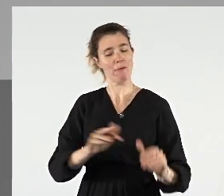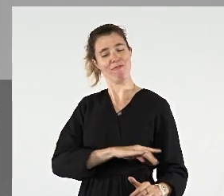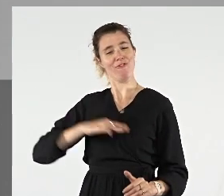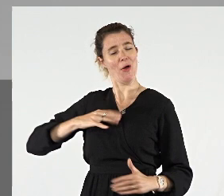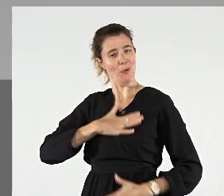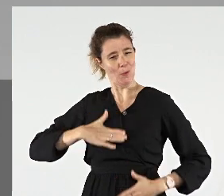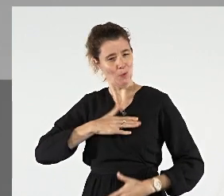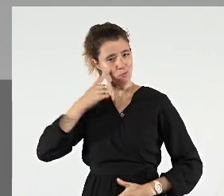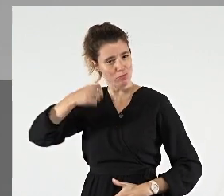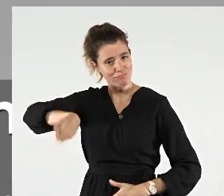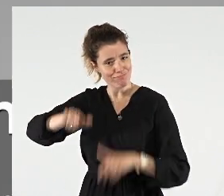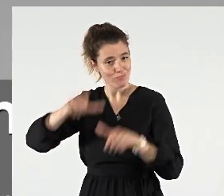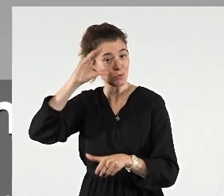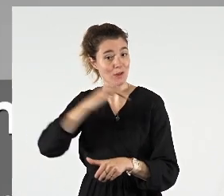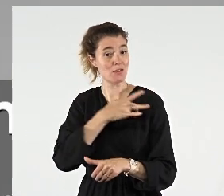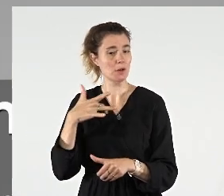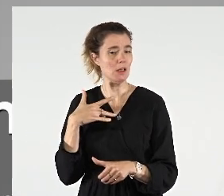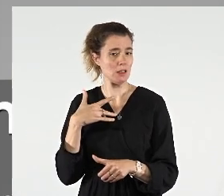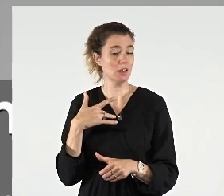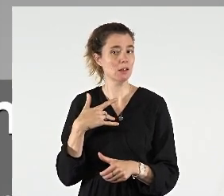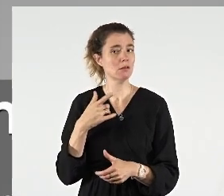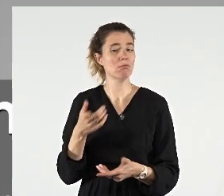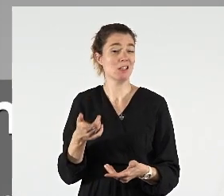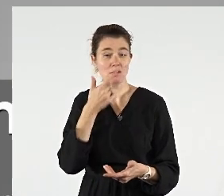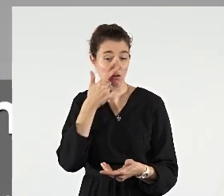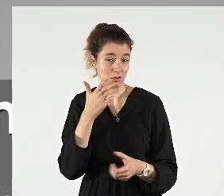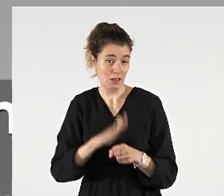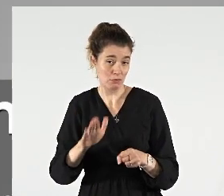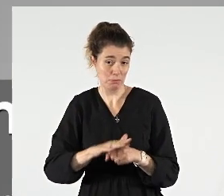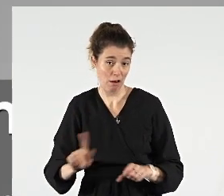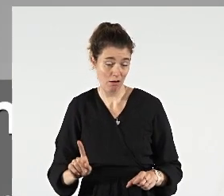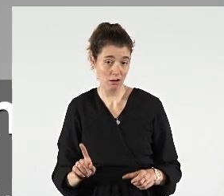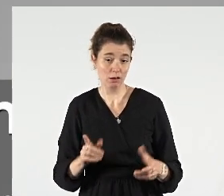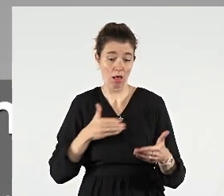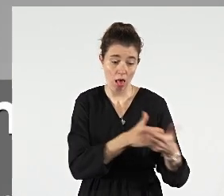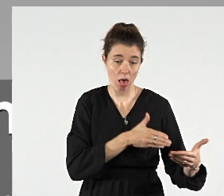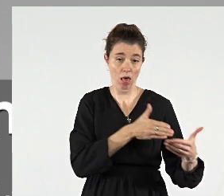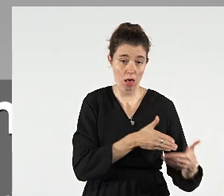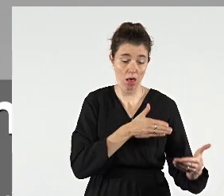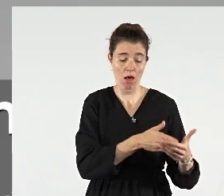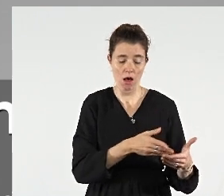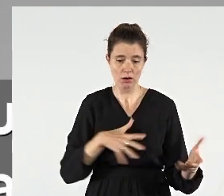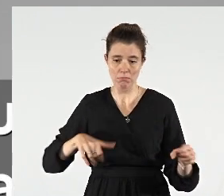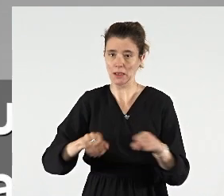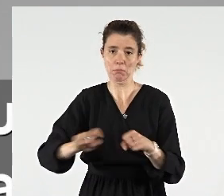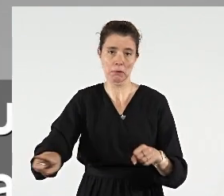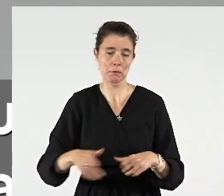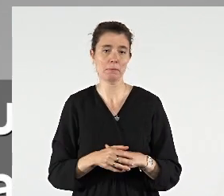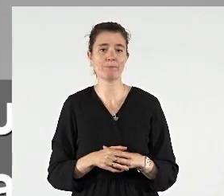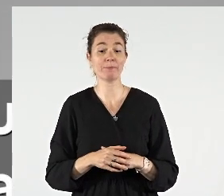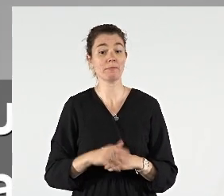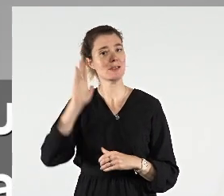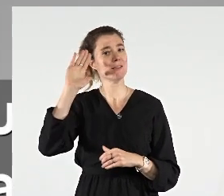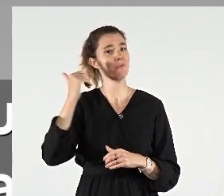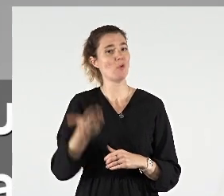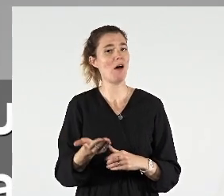les professionnels de santé, cela ne suffit plus à compenser certaines difficultés dans l'exercice quotidien. C'est la raison pour laquelle